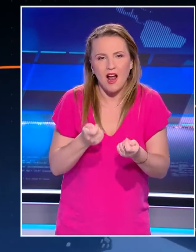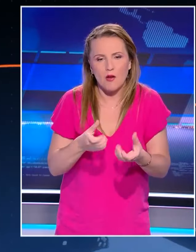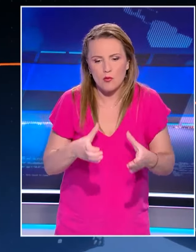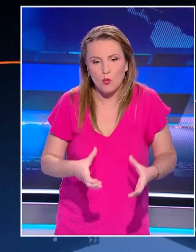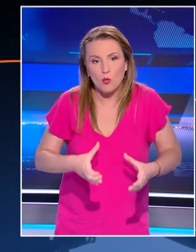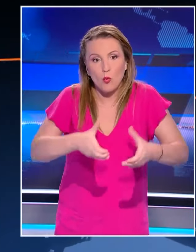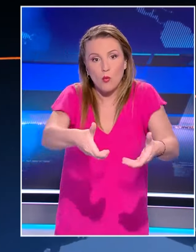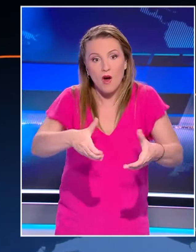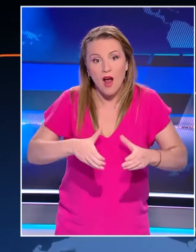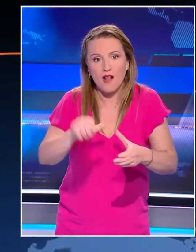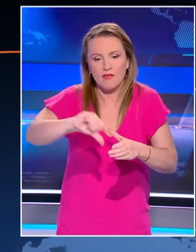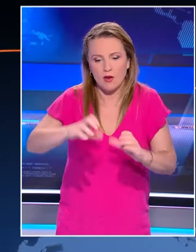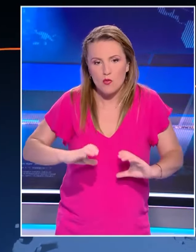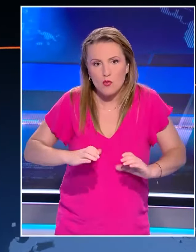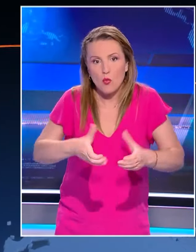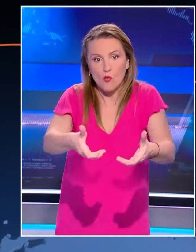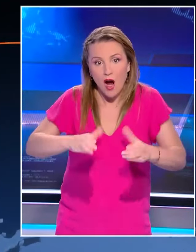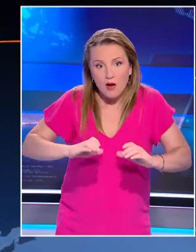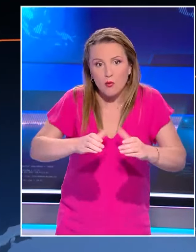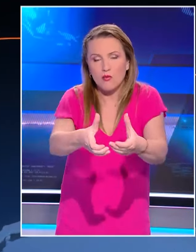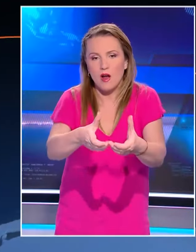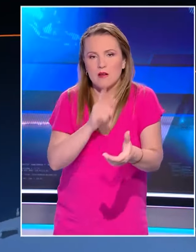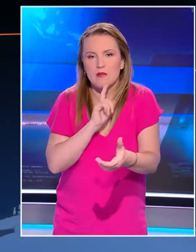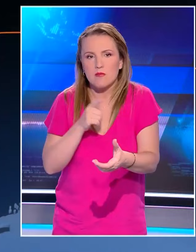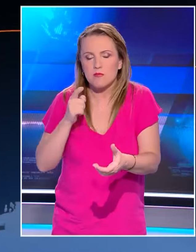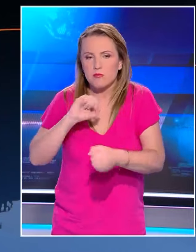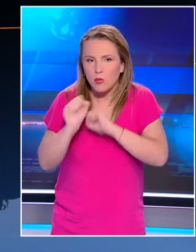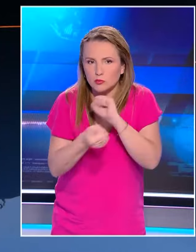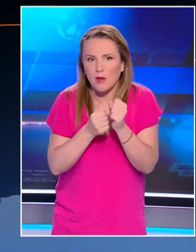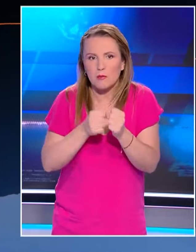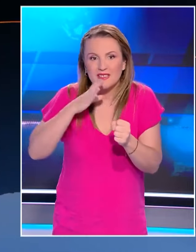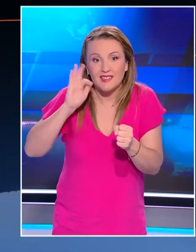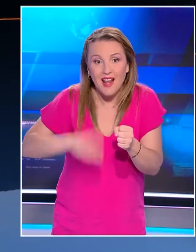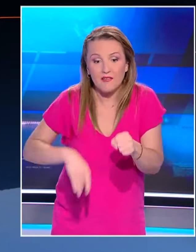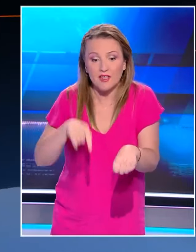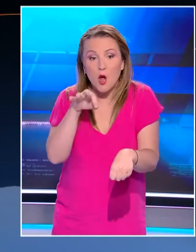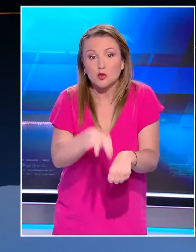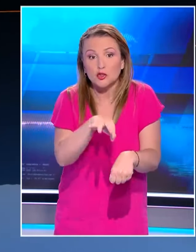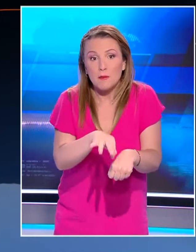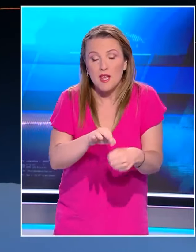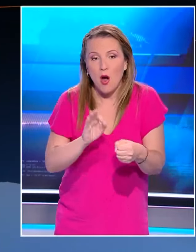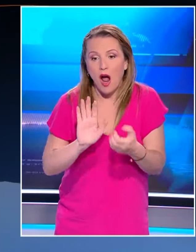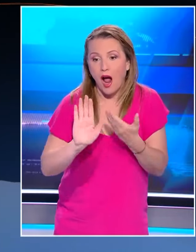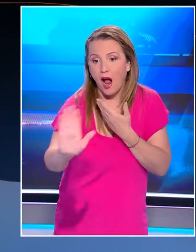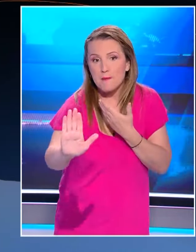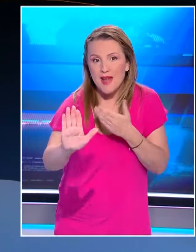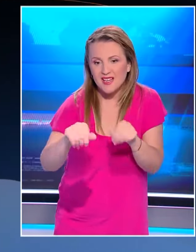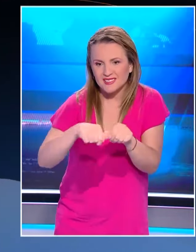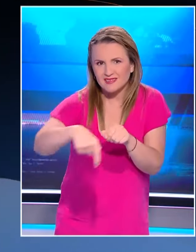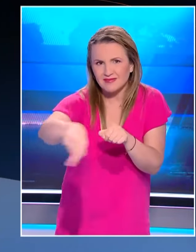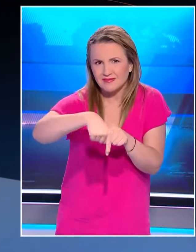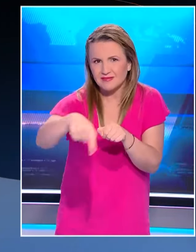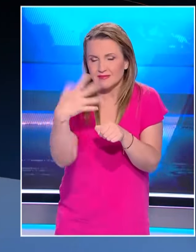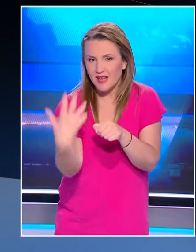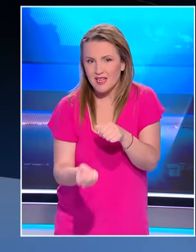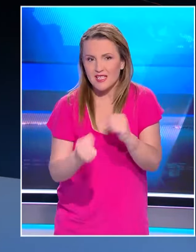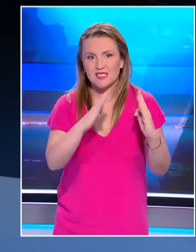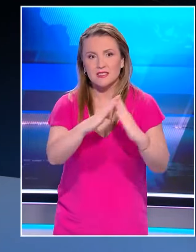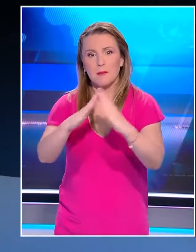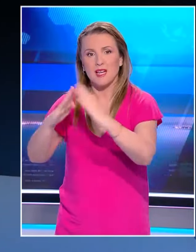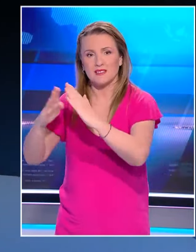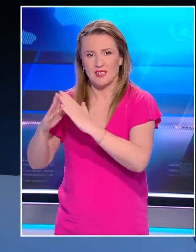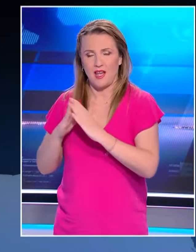χέρια επιχειρούν οι άνθρωποι, είναι το τελευταίο σημείο, διότι 5 μέτρα απέναντι ακριβώς βρίσκονται τα πρώτα